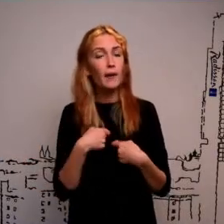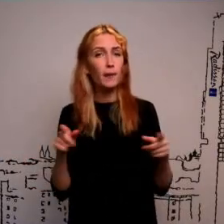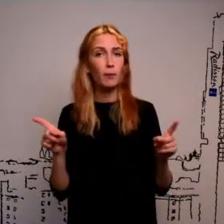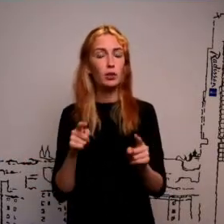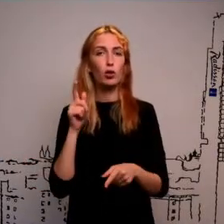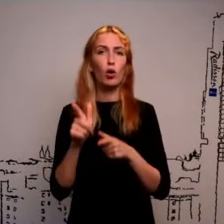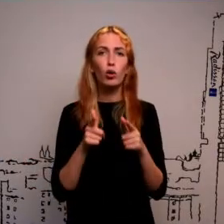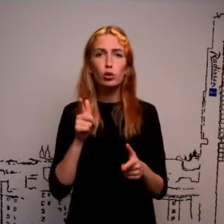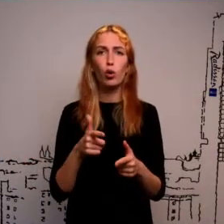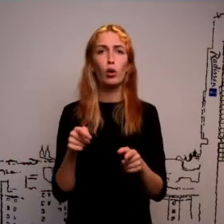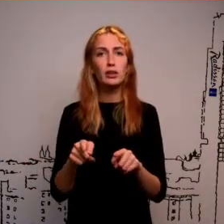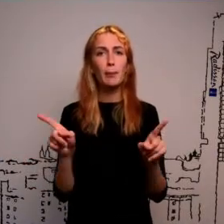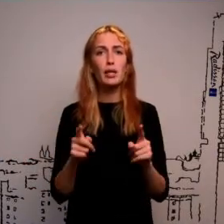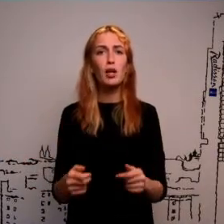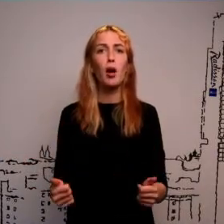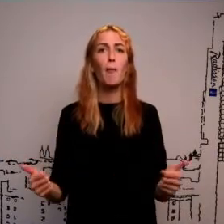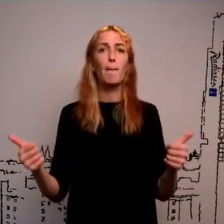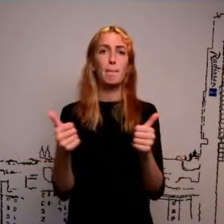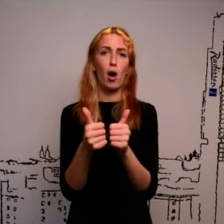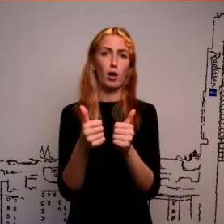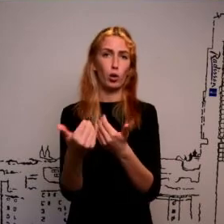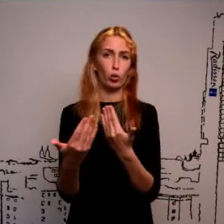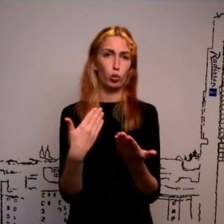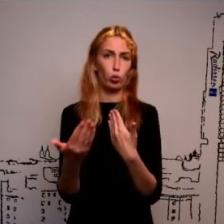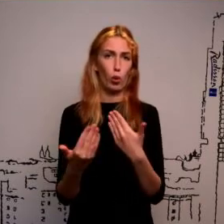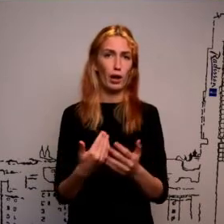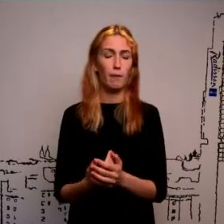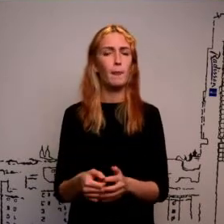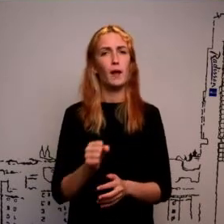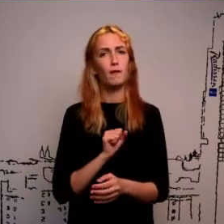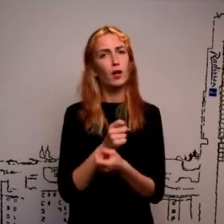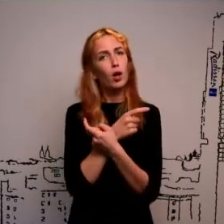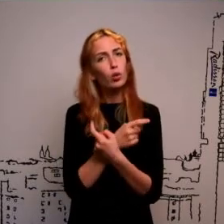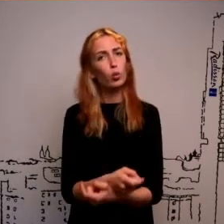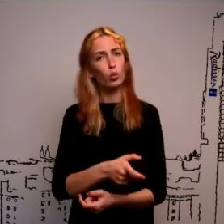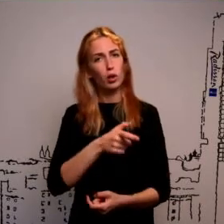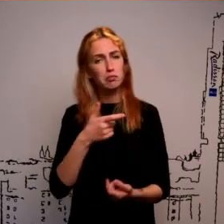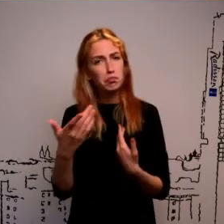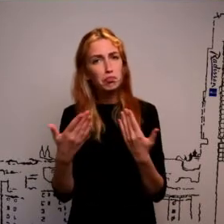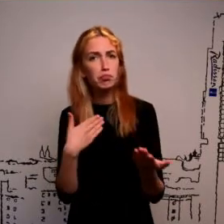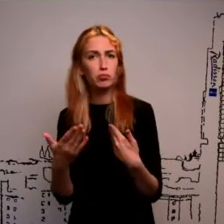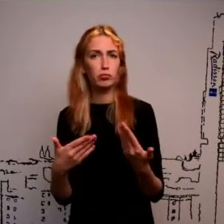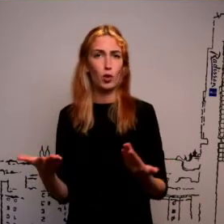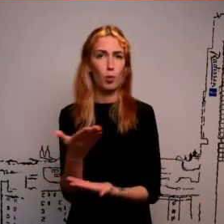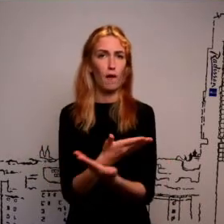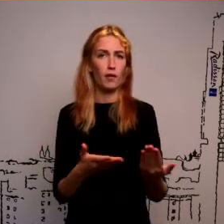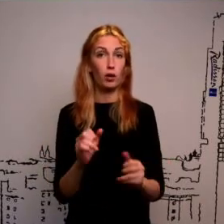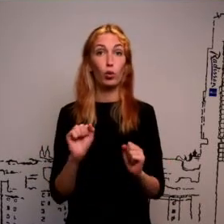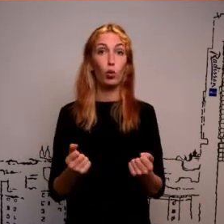räägime ikkagi partnerlussuhetest ja tuleb julgelt tööandjaga rääkida. Ja kui ikkagi